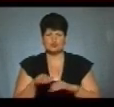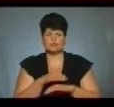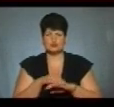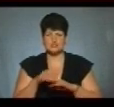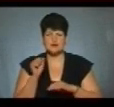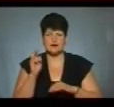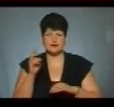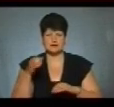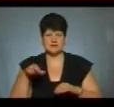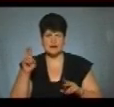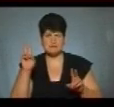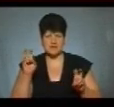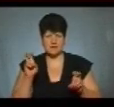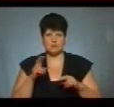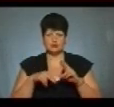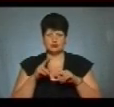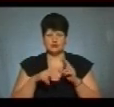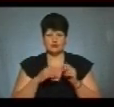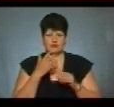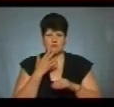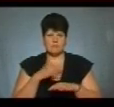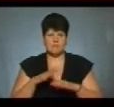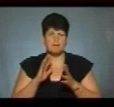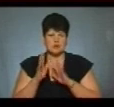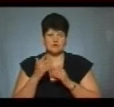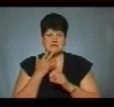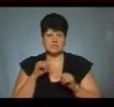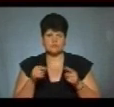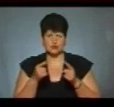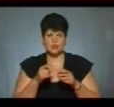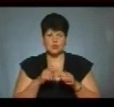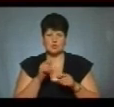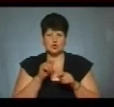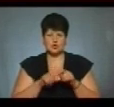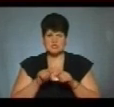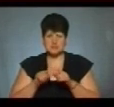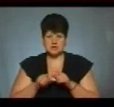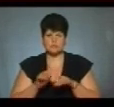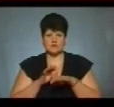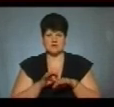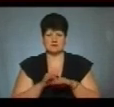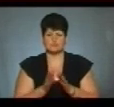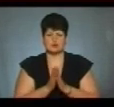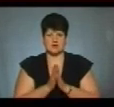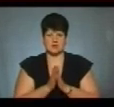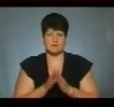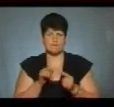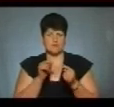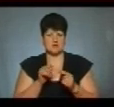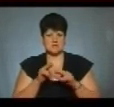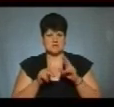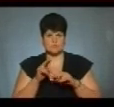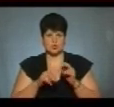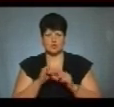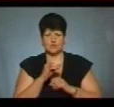яку споруджують в парку національного відродження у Тернополі. Дослідження проводили через клопотання позивачки у справі проти забудови парку